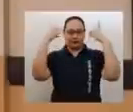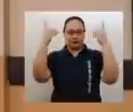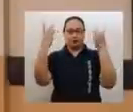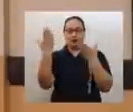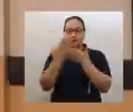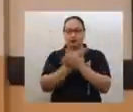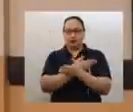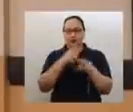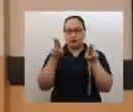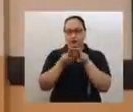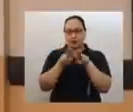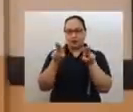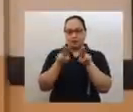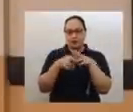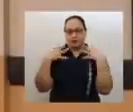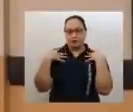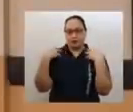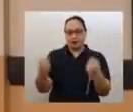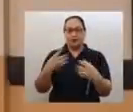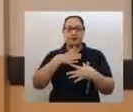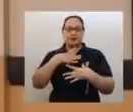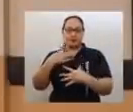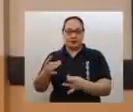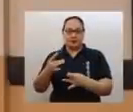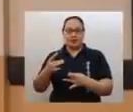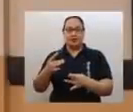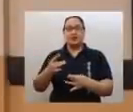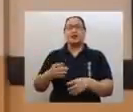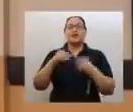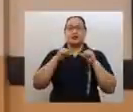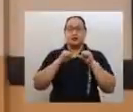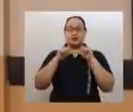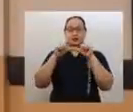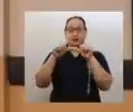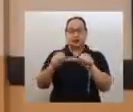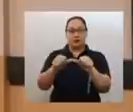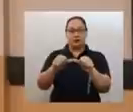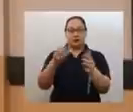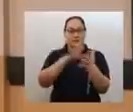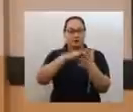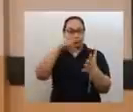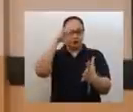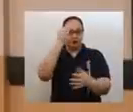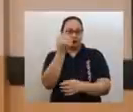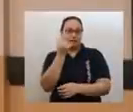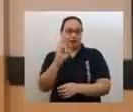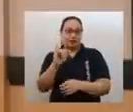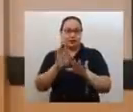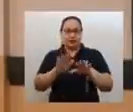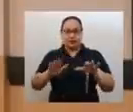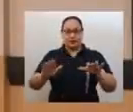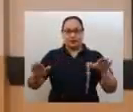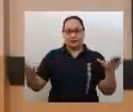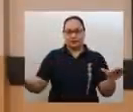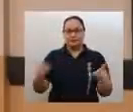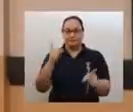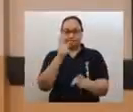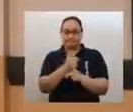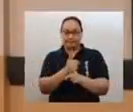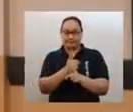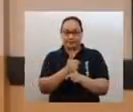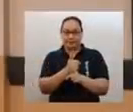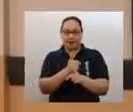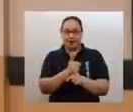ng edukasyon sa new normal ay ang maigting na pagnanais nito na maibahagi sa mga mag-aaral ang